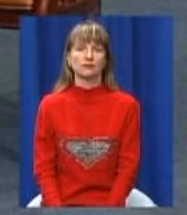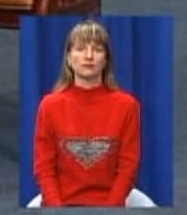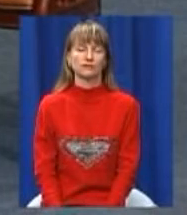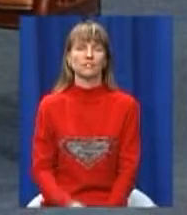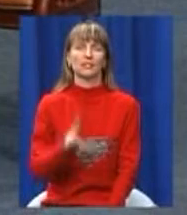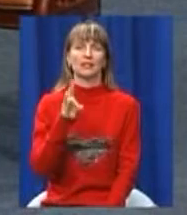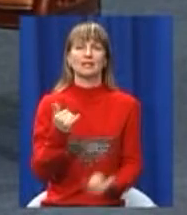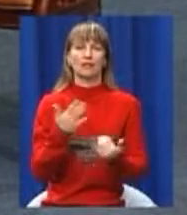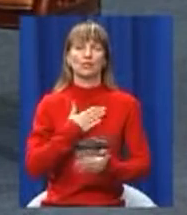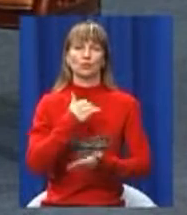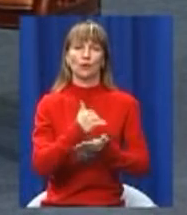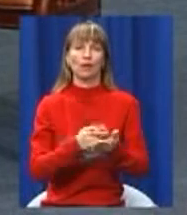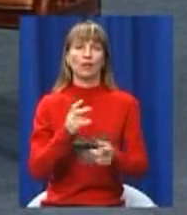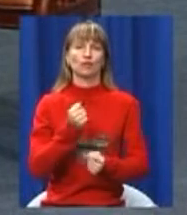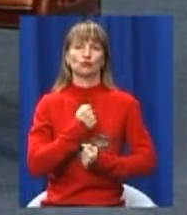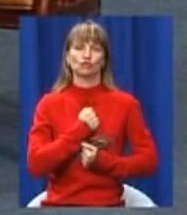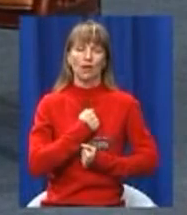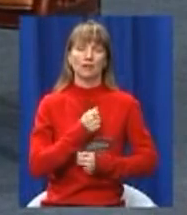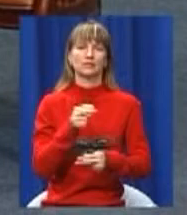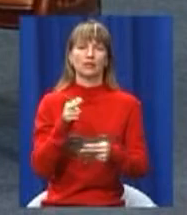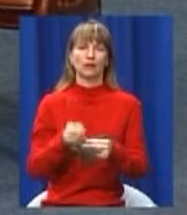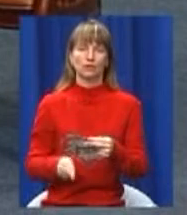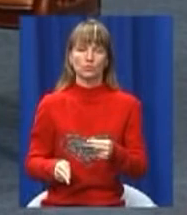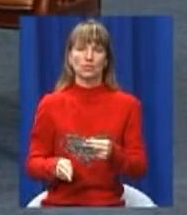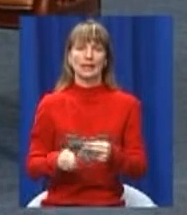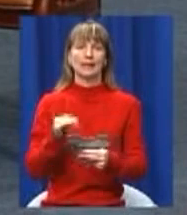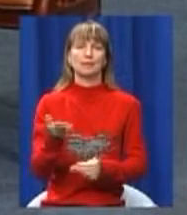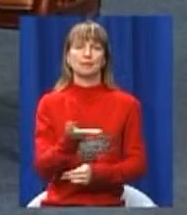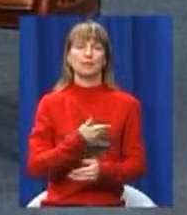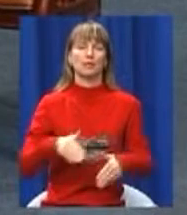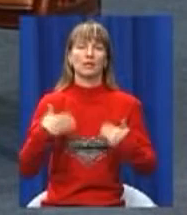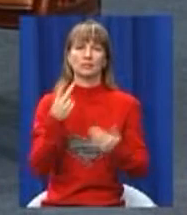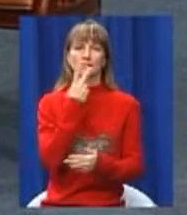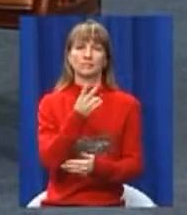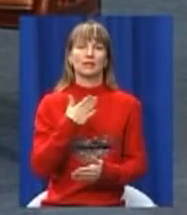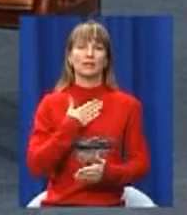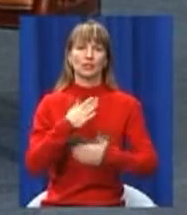Ну а на сьогодні наша програма, на жаль, надходить до кінця. І ми вам пропонуємо